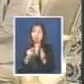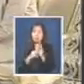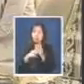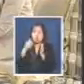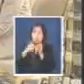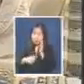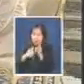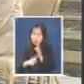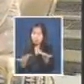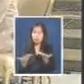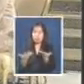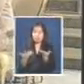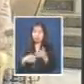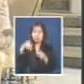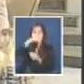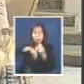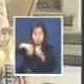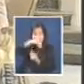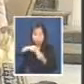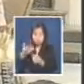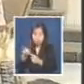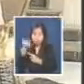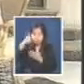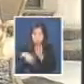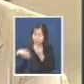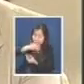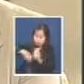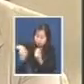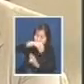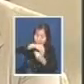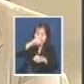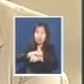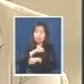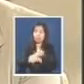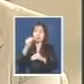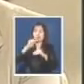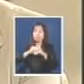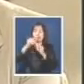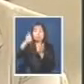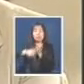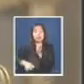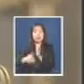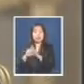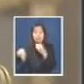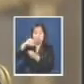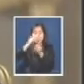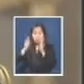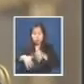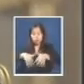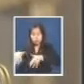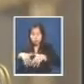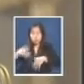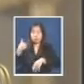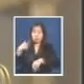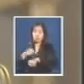ที่เก็บได้มากขึ้นภาคธุรกิจก็จะได้จากเรื่องของประสิทธิภาพของแรงงานที่เพิ่มขึ้นแล้วก็การลดภาษีแล้วก็ประชาชนก็ได้จากค่าจ้